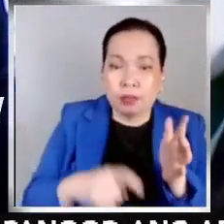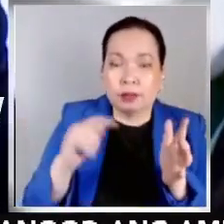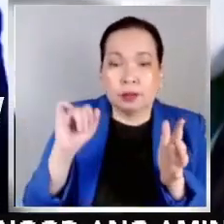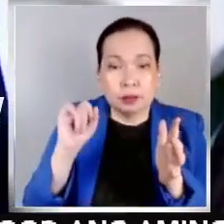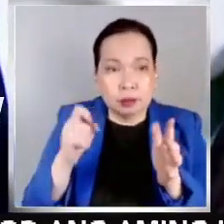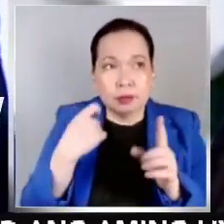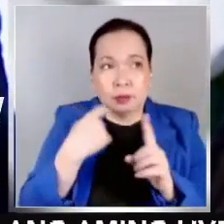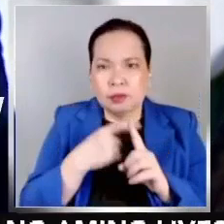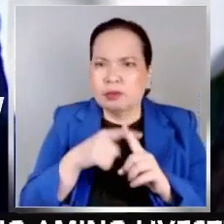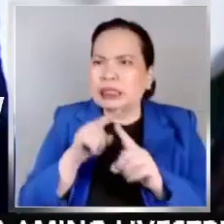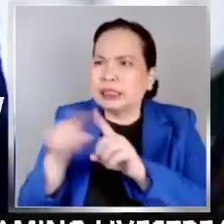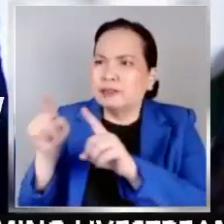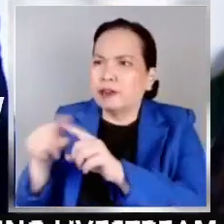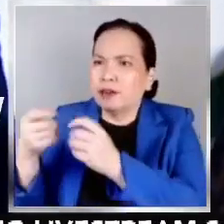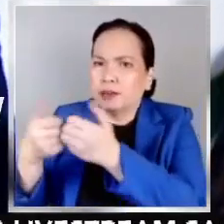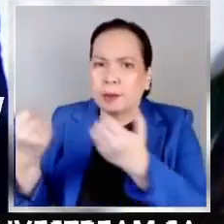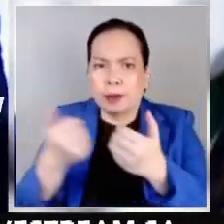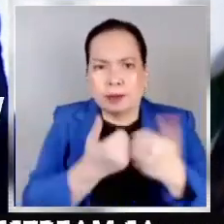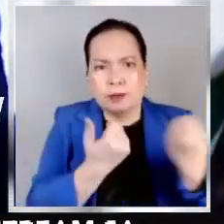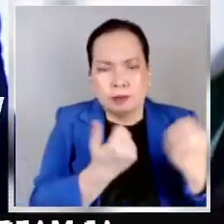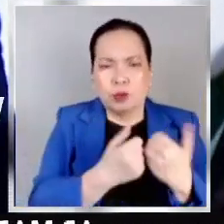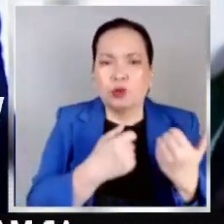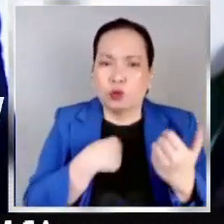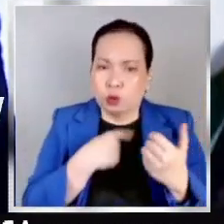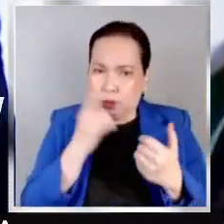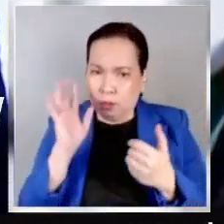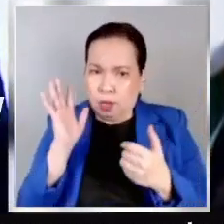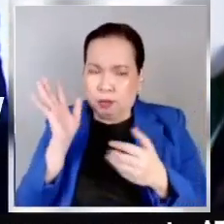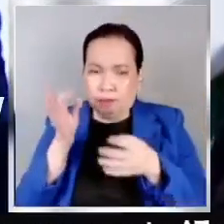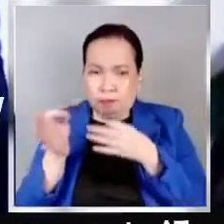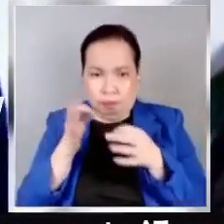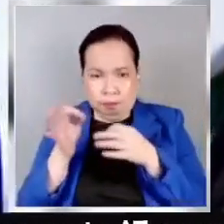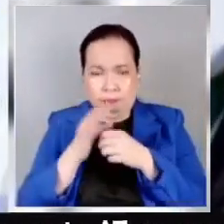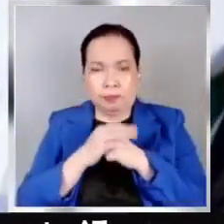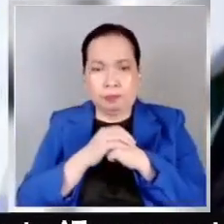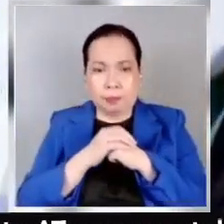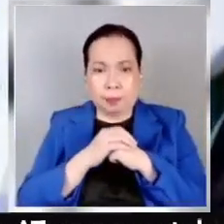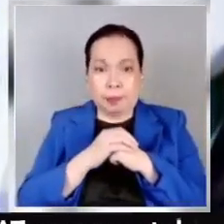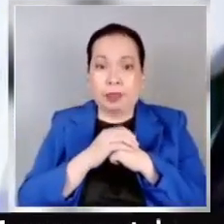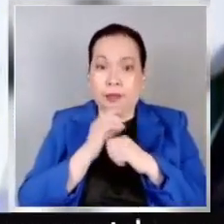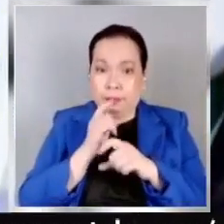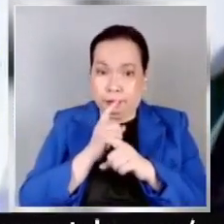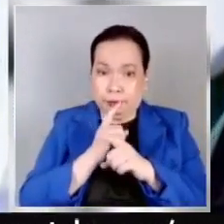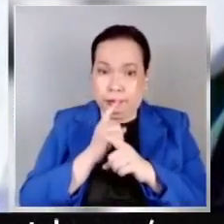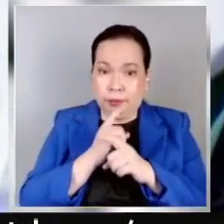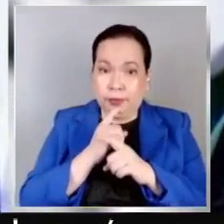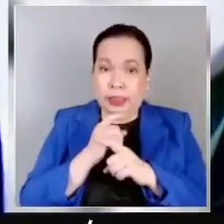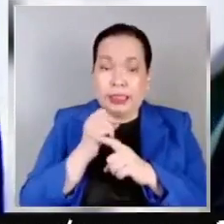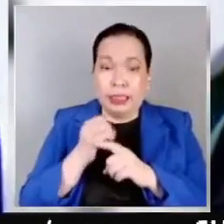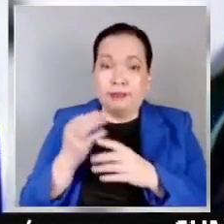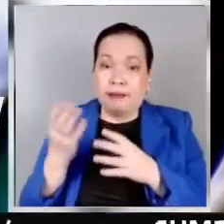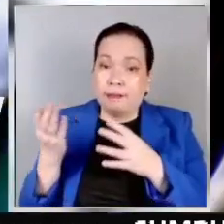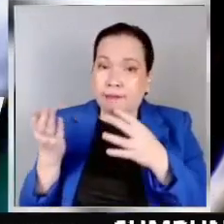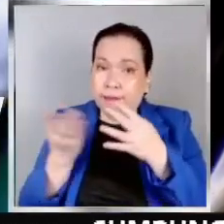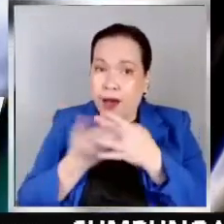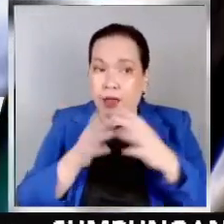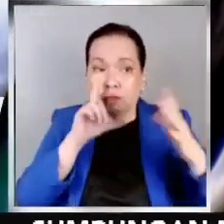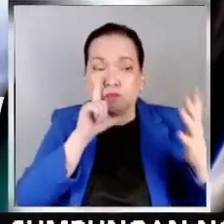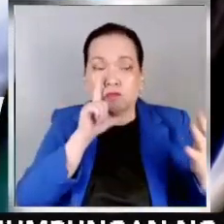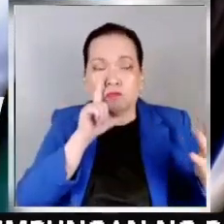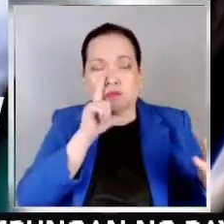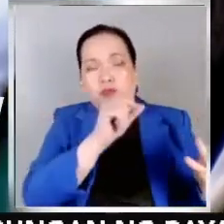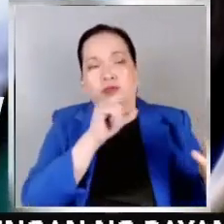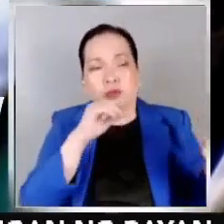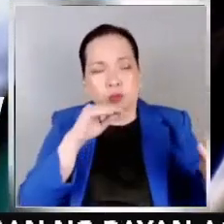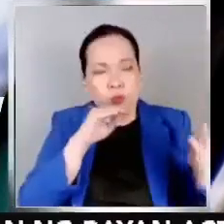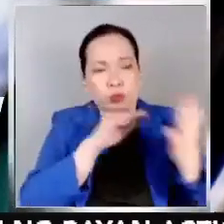yun. Ngayon, yung sinasabi po na, yun nga po, yung sa pagfa-file po natin ng cases. Pwede po kayo magtubig,